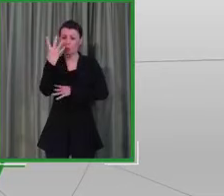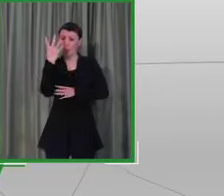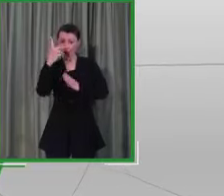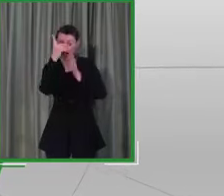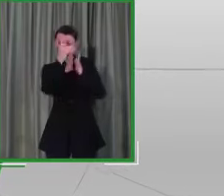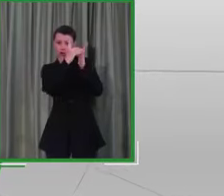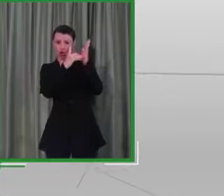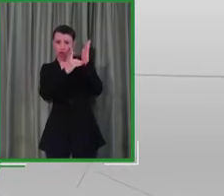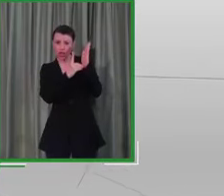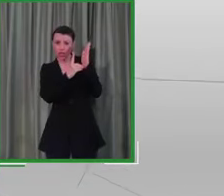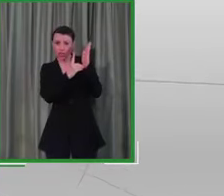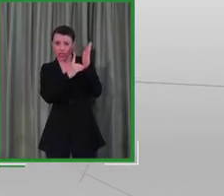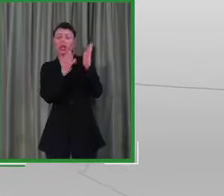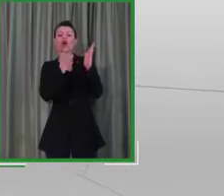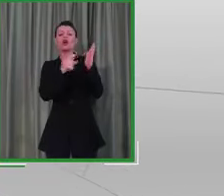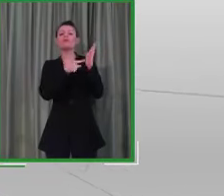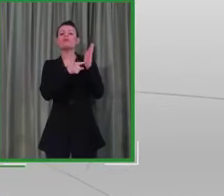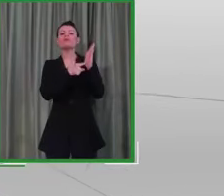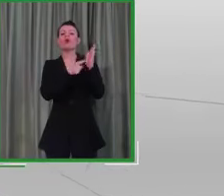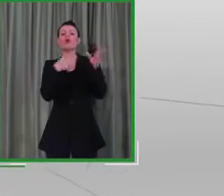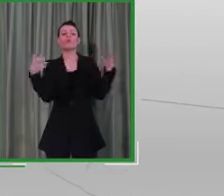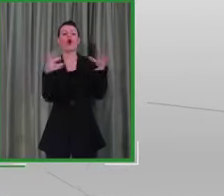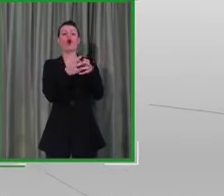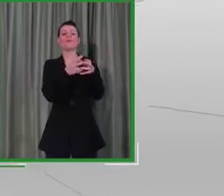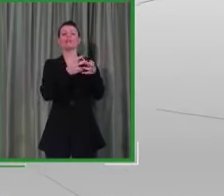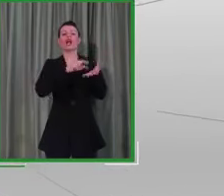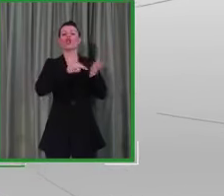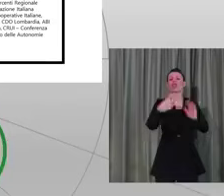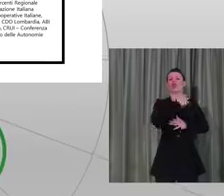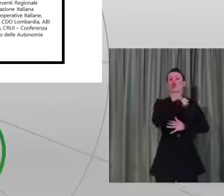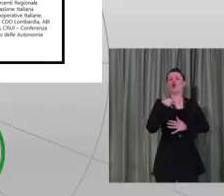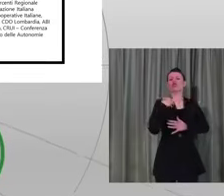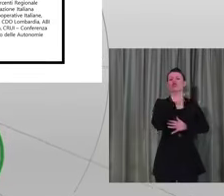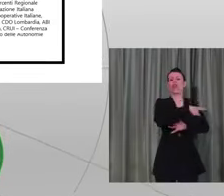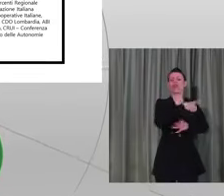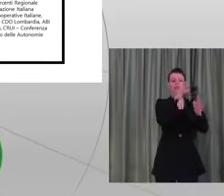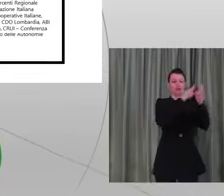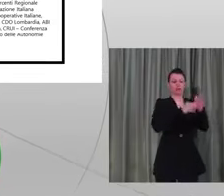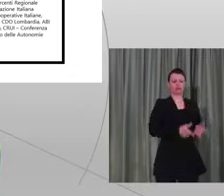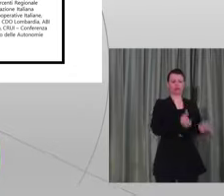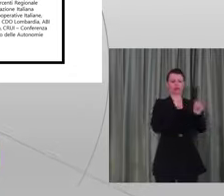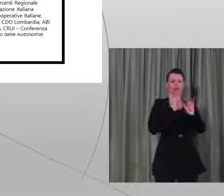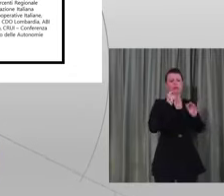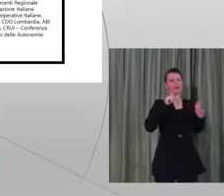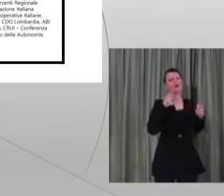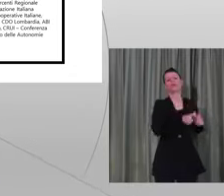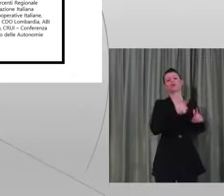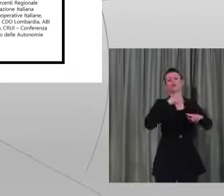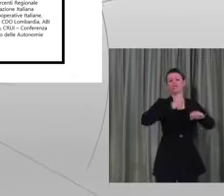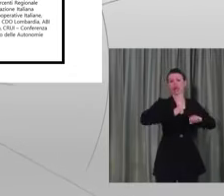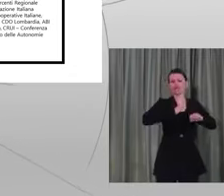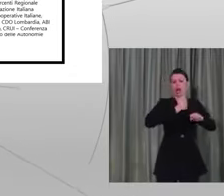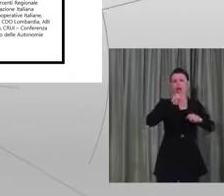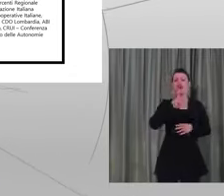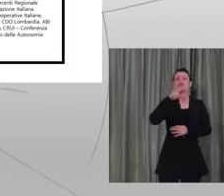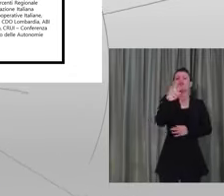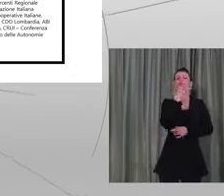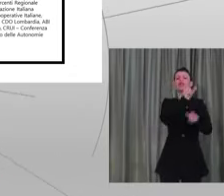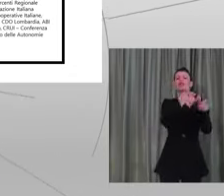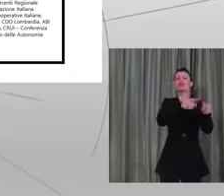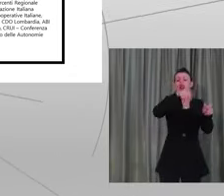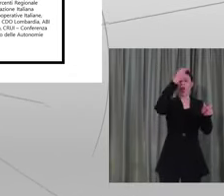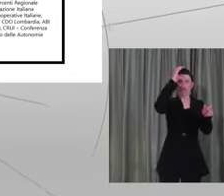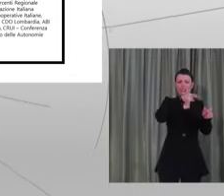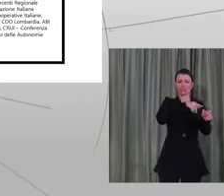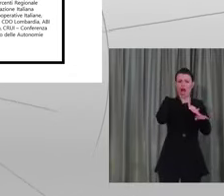nostro comitato tecnico scientifico per la sanità i 23 saggi che definiscono il quadro